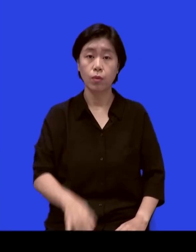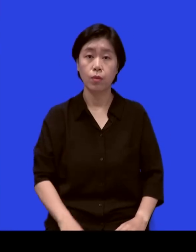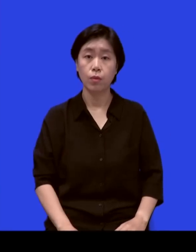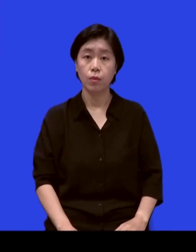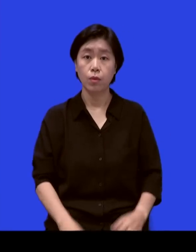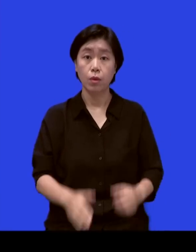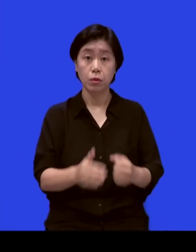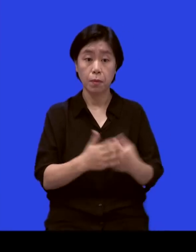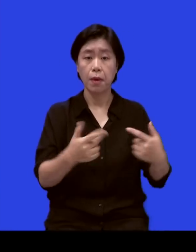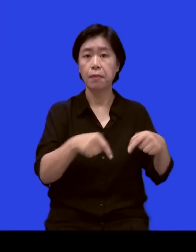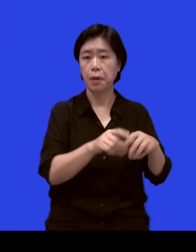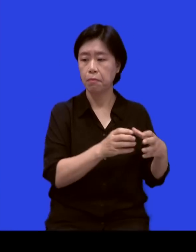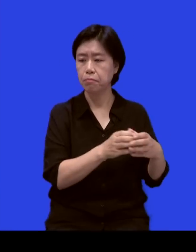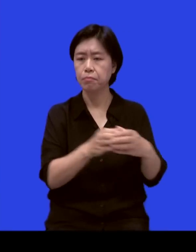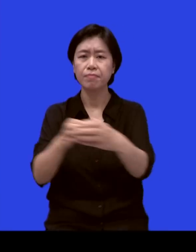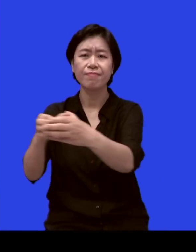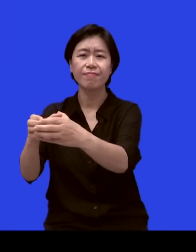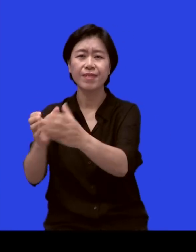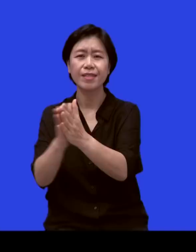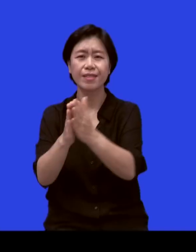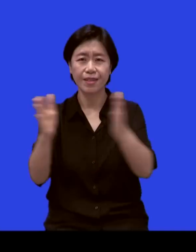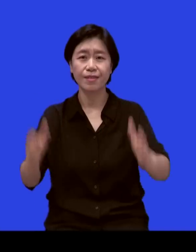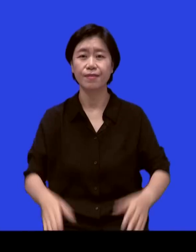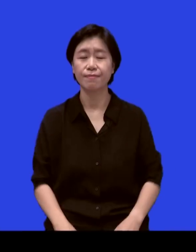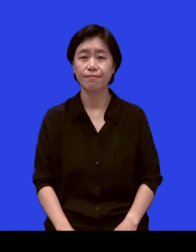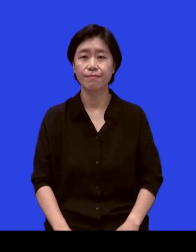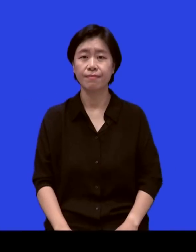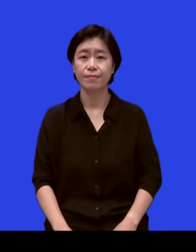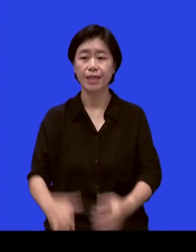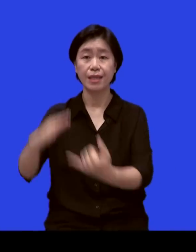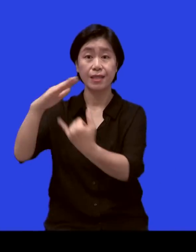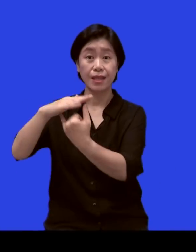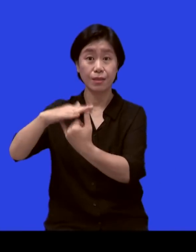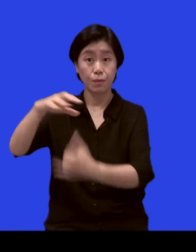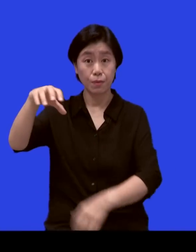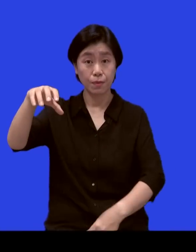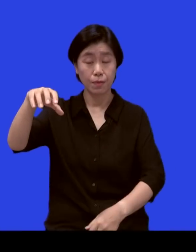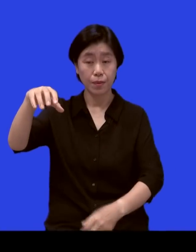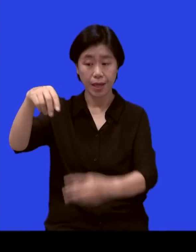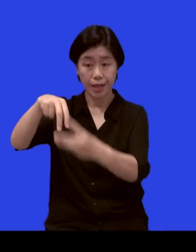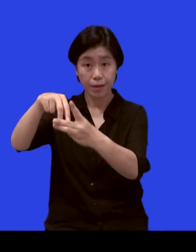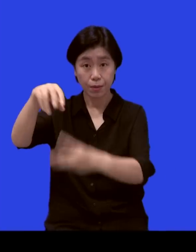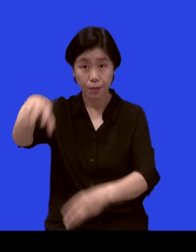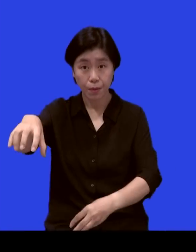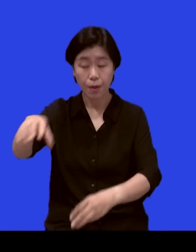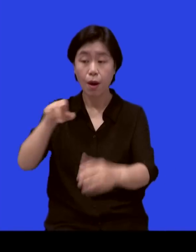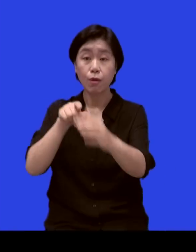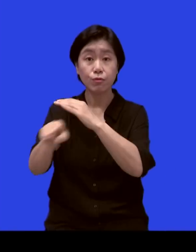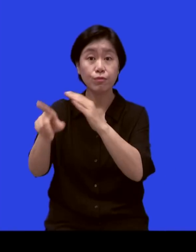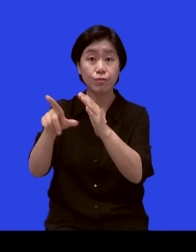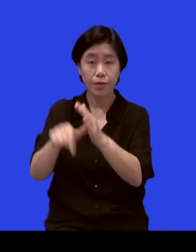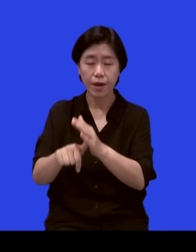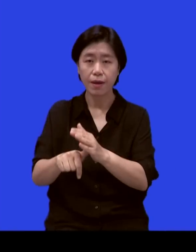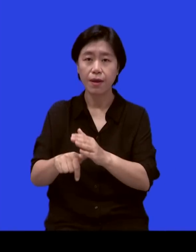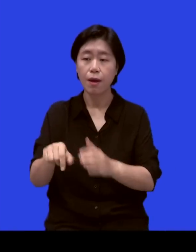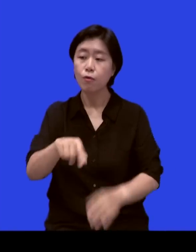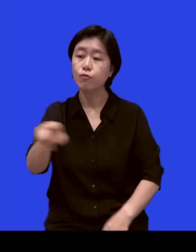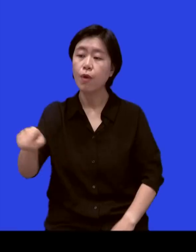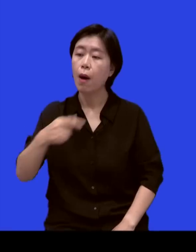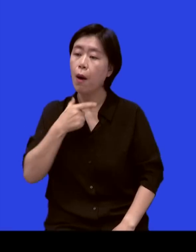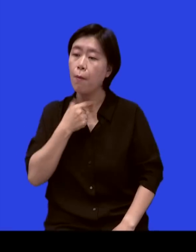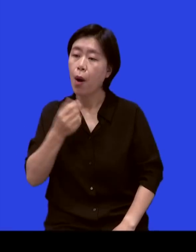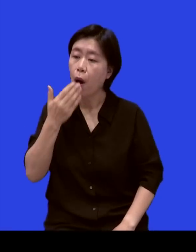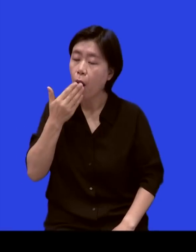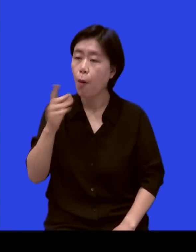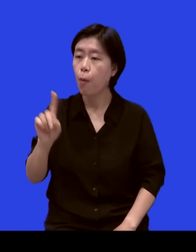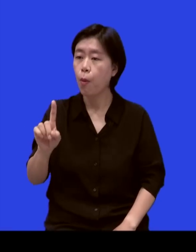그래서 그 가면 하는 게 뭐 다른 건 없고 아이들을 이제 뭐 먹고 싶은지 물어봤다가 다음에 갈